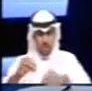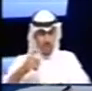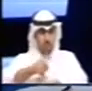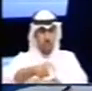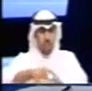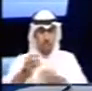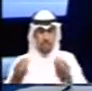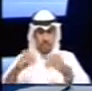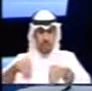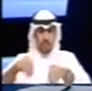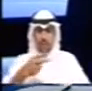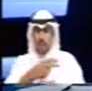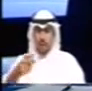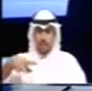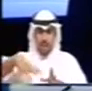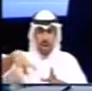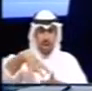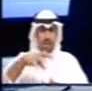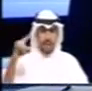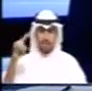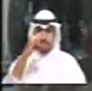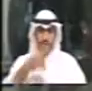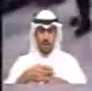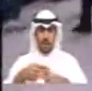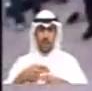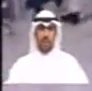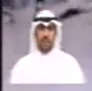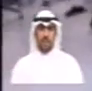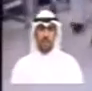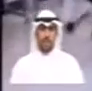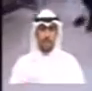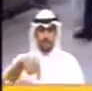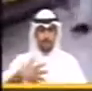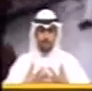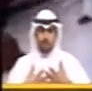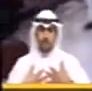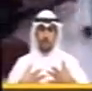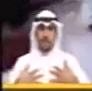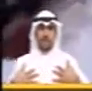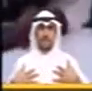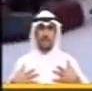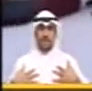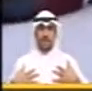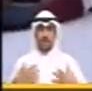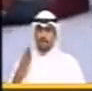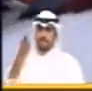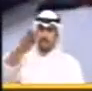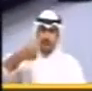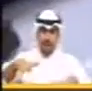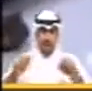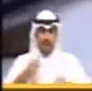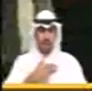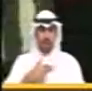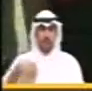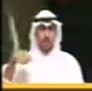المختلفة في مطار الكويت الدولي. شرفنا بزيارة معالي نائب رئيس مجلس وزراء وزارة الداخلية لمطار الكويت